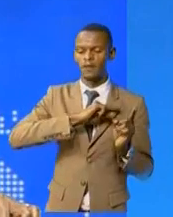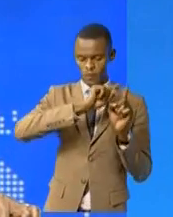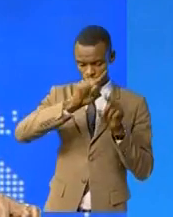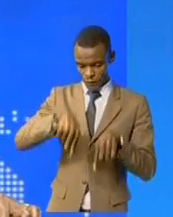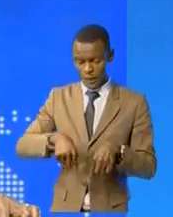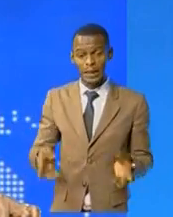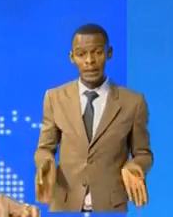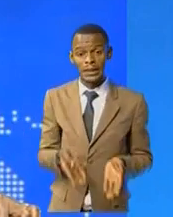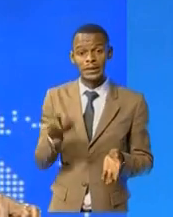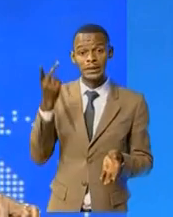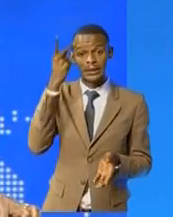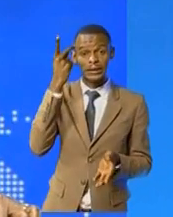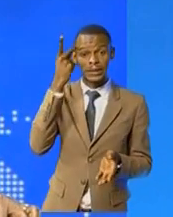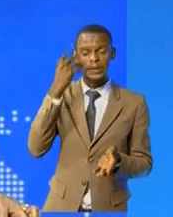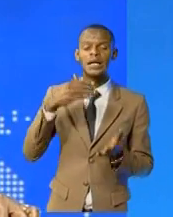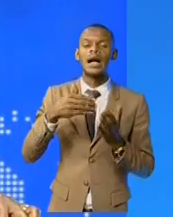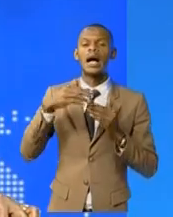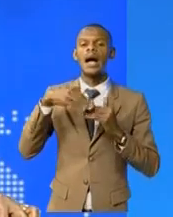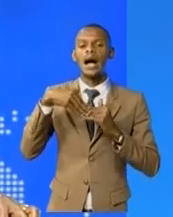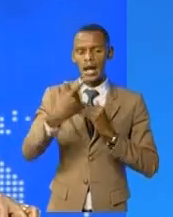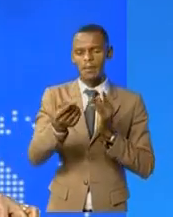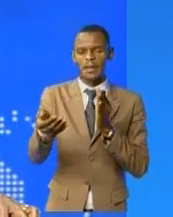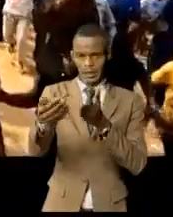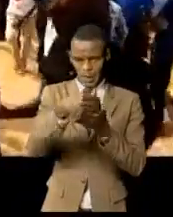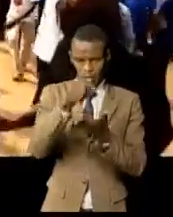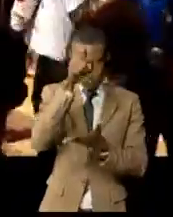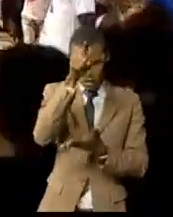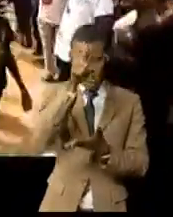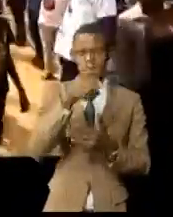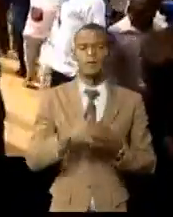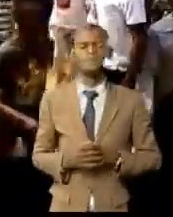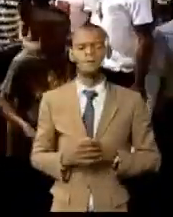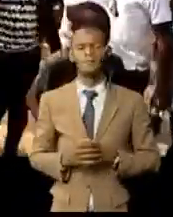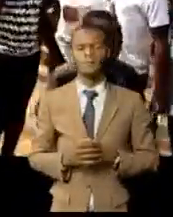arrestation arbitraire en mars 2018. Reportage.